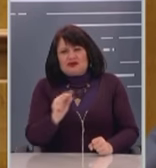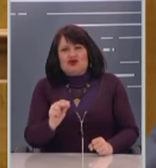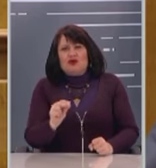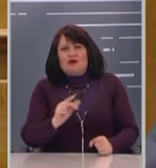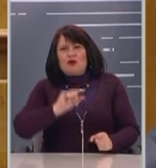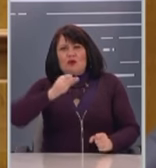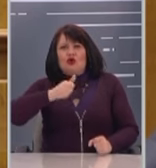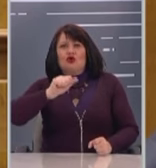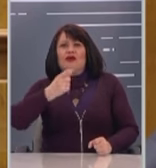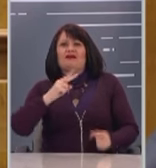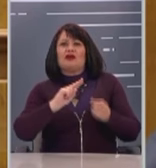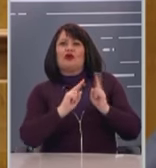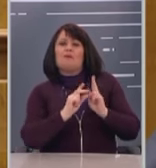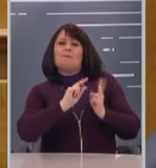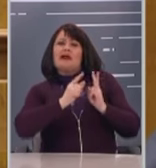και στο δεύτερο μνημόνιο.